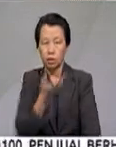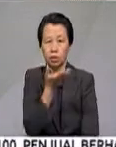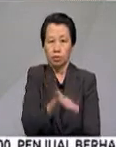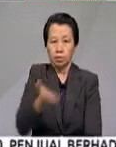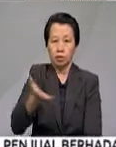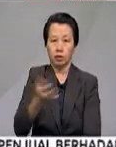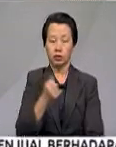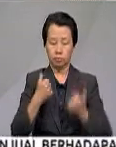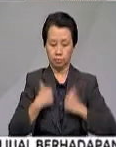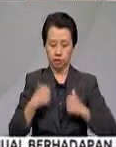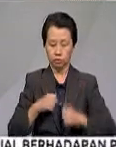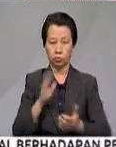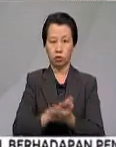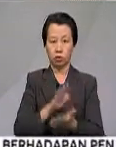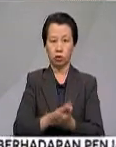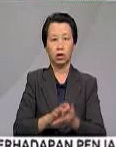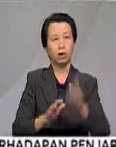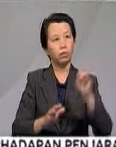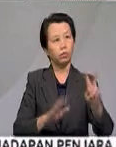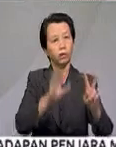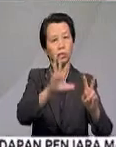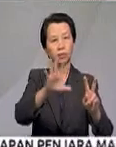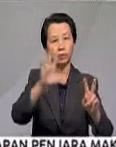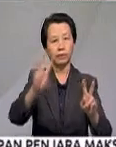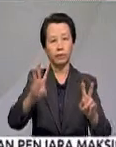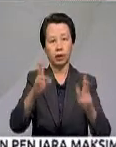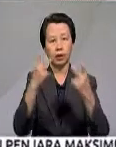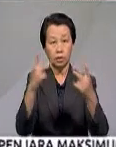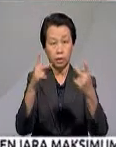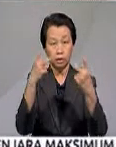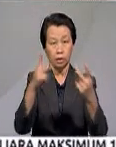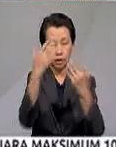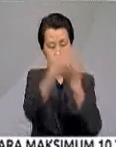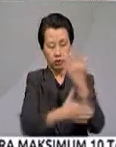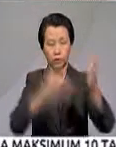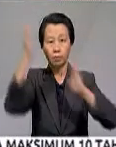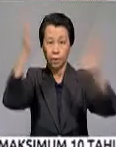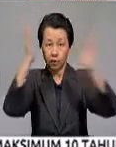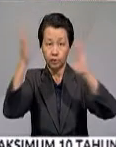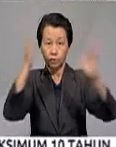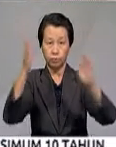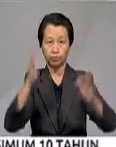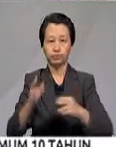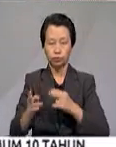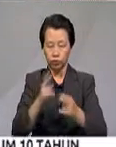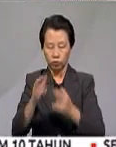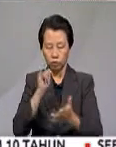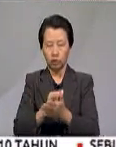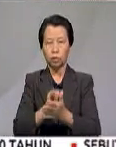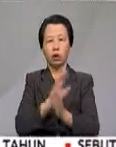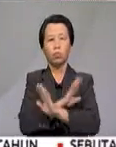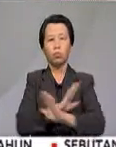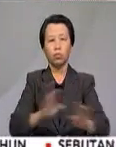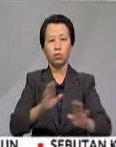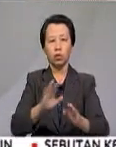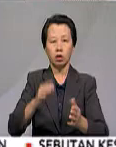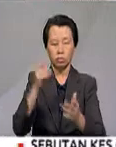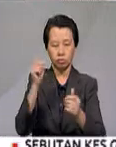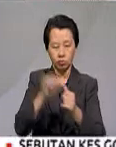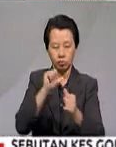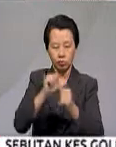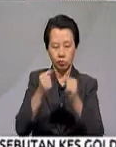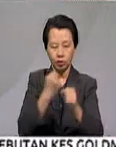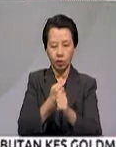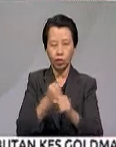dan pakaian sekolah di 254 premis di seluruh negara. Usaha itu bukan sekadar rutin tahunan